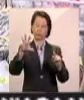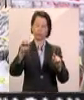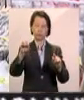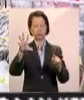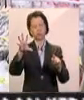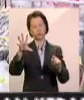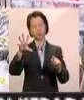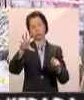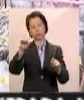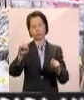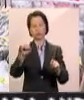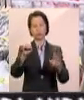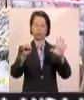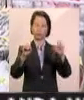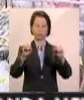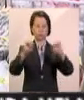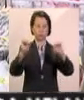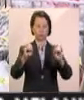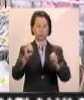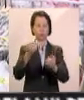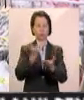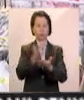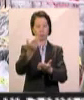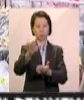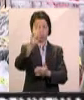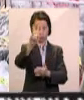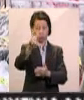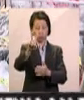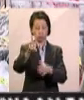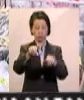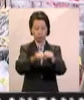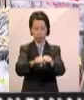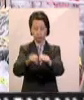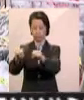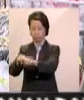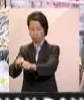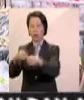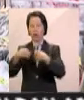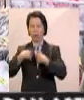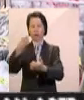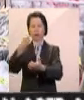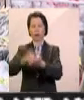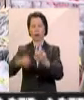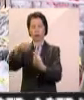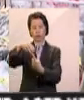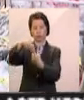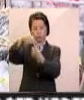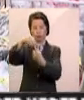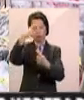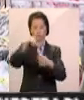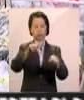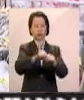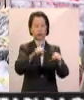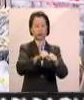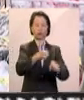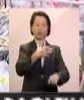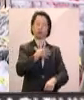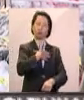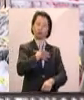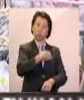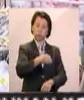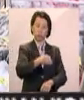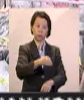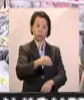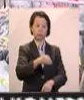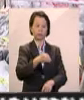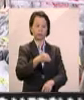lah. Macam beli harga 2 pasang, dia ada harga special lah untuk kasut yang putih. Kasut putih